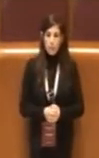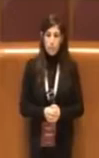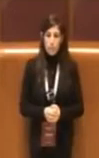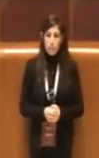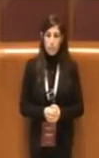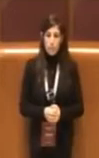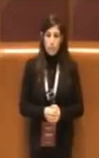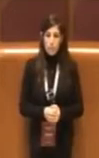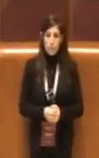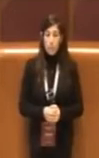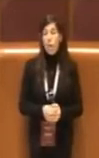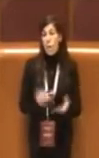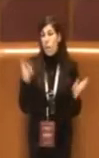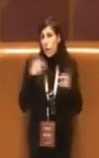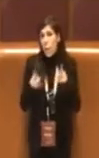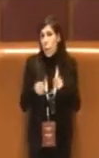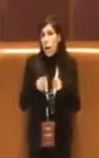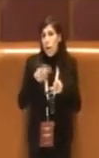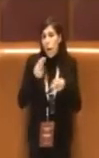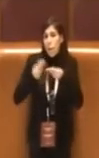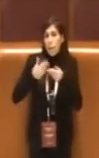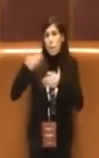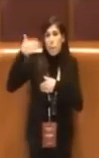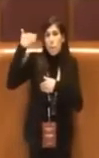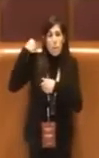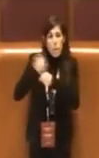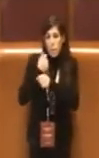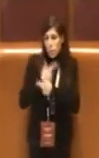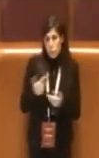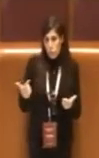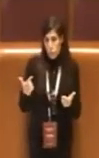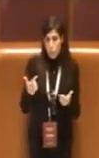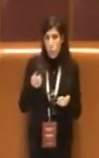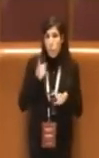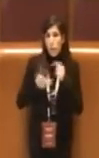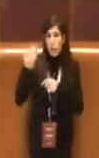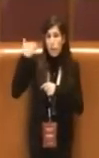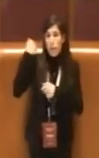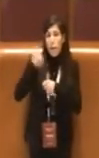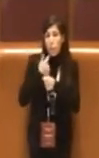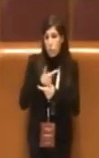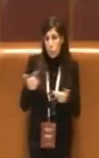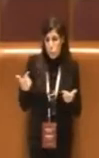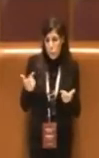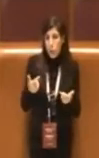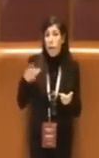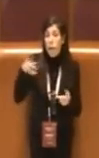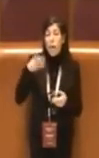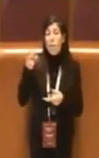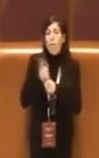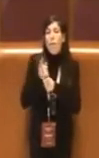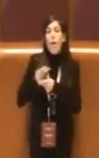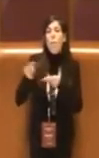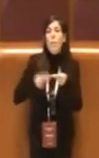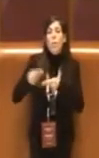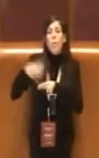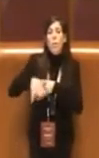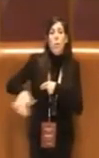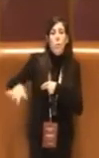intervenuta una certa inerzia da parte della politica che non ha approvato, partendo dall'amministrazione municipale, il debito a suo tempo,